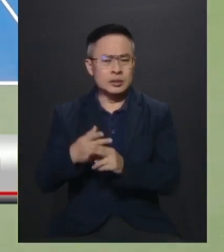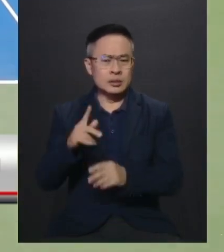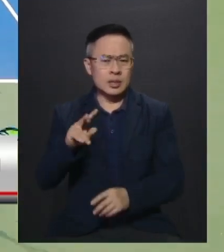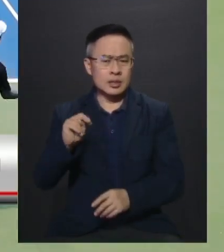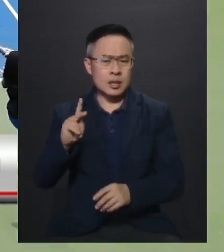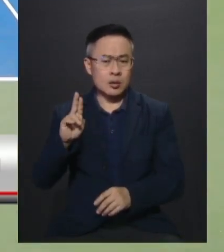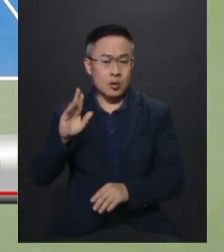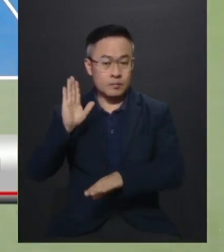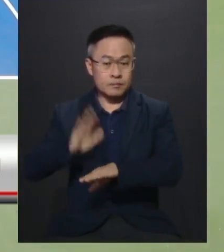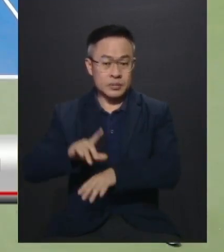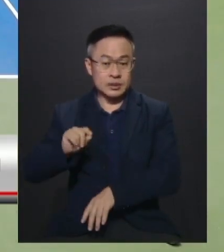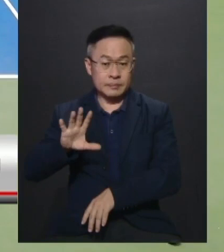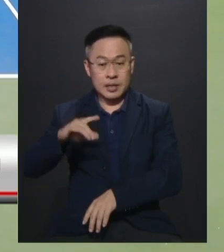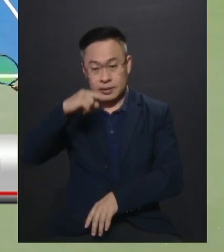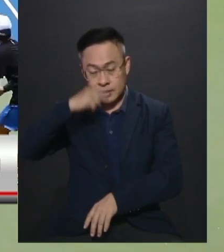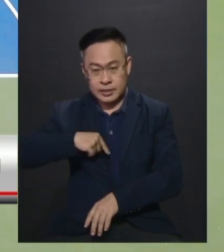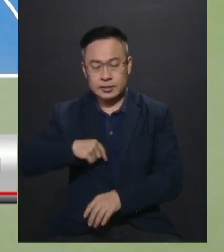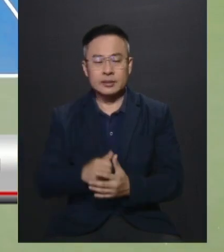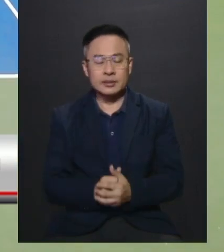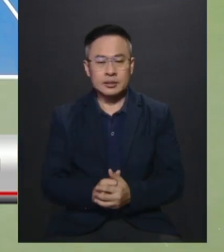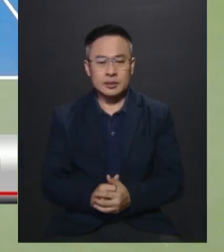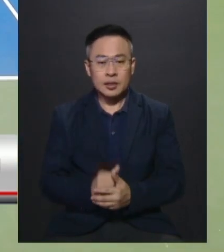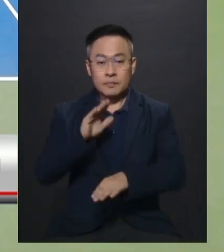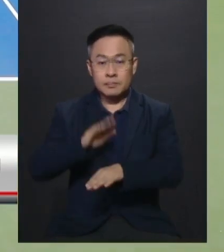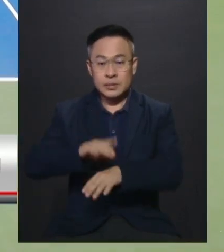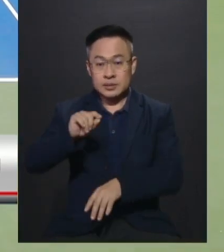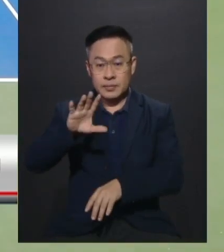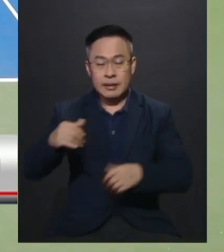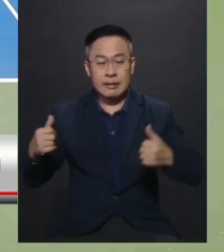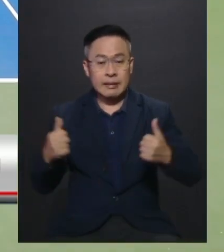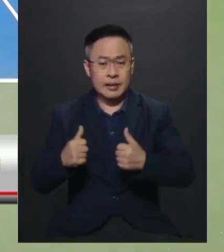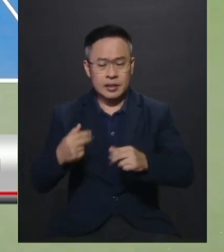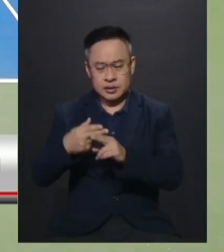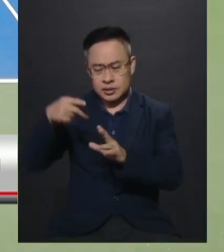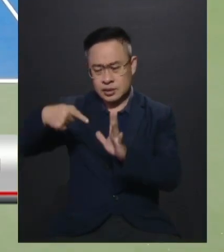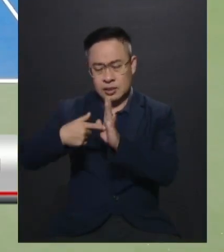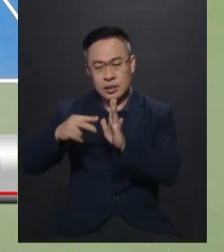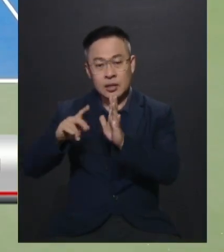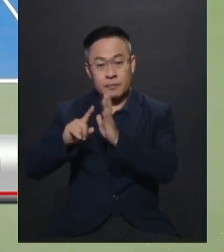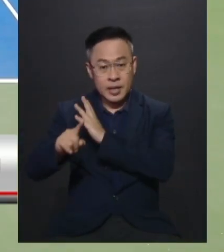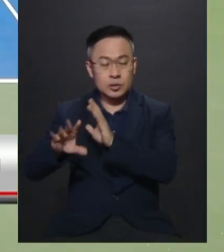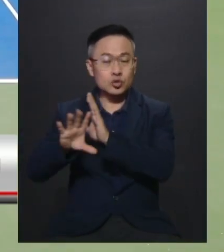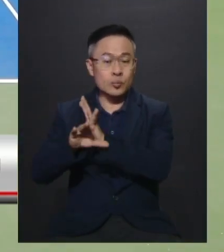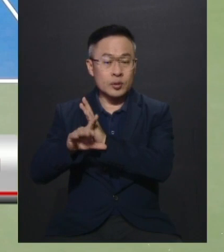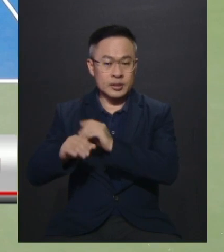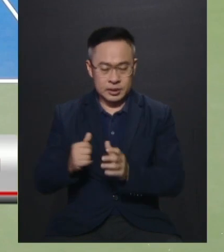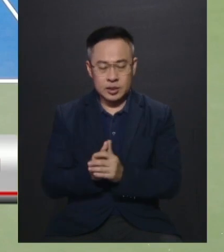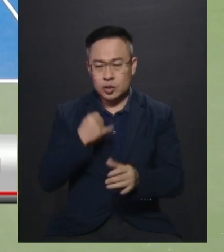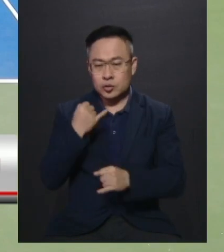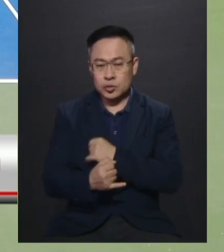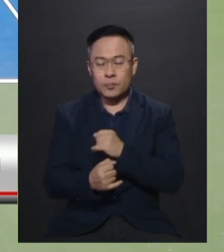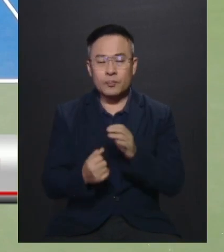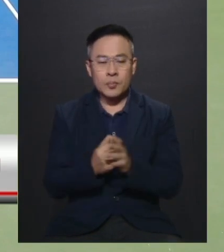นักเทนนิสมือ25ของไทยและมือวางอันดับ7ของรายการเอาชนะพัทคงกิจภากรนะคะจากชลบุรีไป2เซตรว